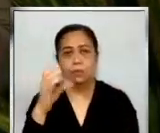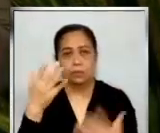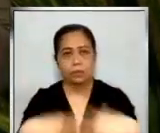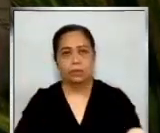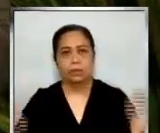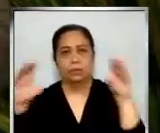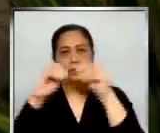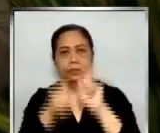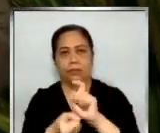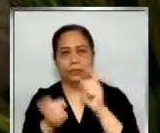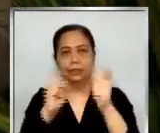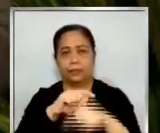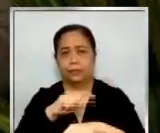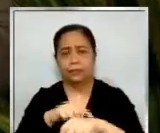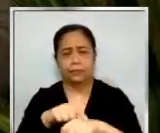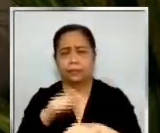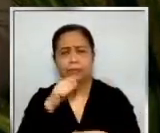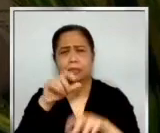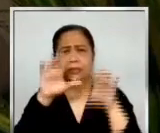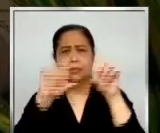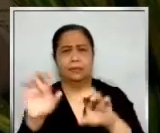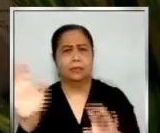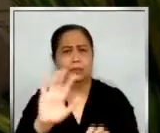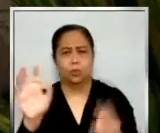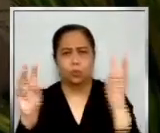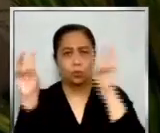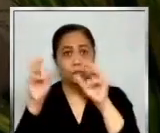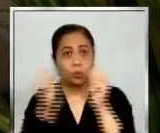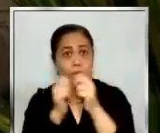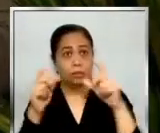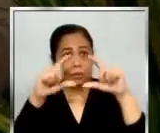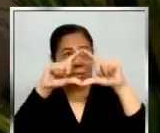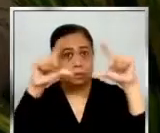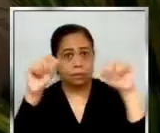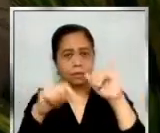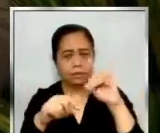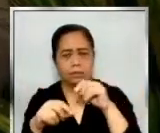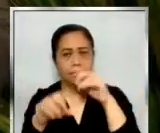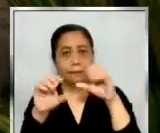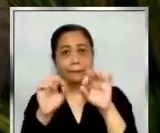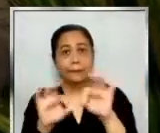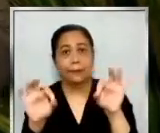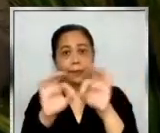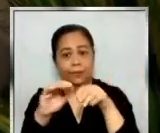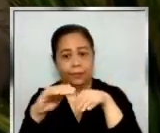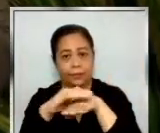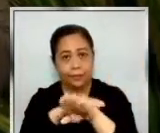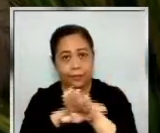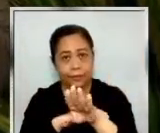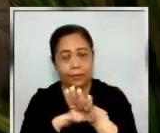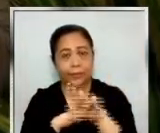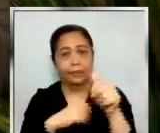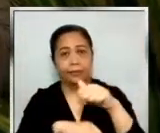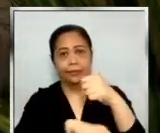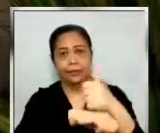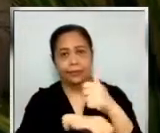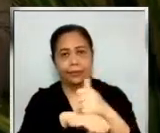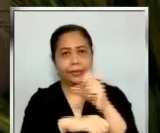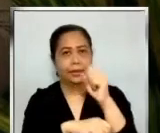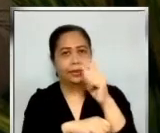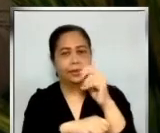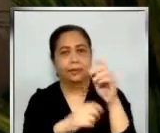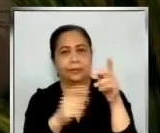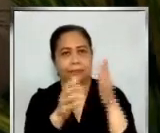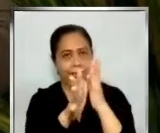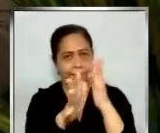period. Pero hindi naman daw huhulihin yung mga walang RFID basta kayo po ay papasok doon sa mga itatakdang stickering lanes kung saan kayo